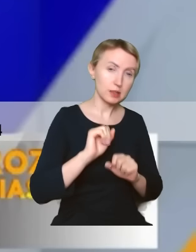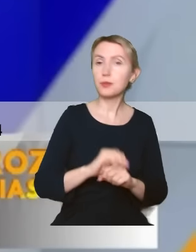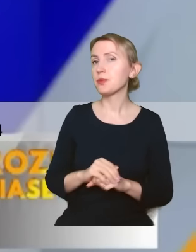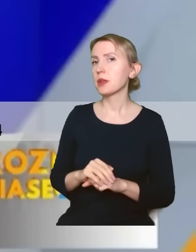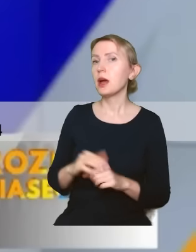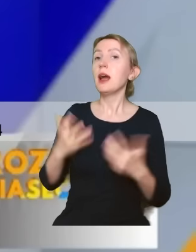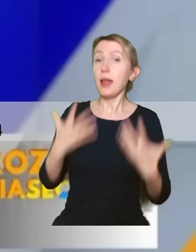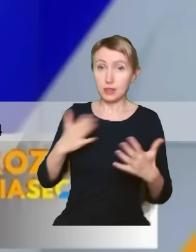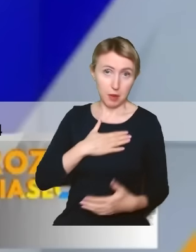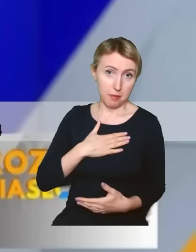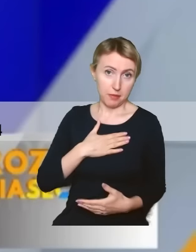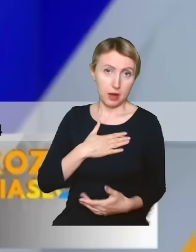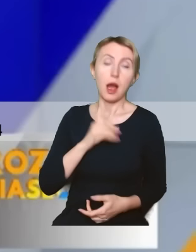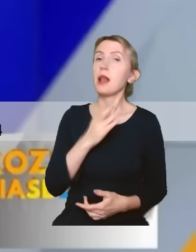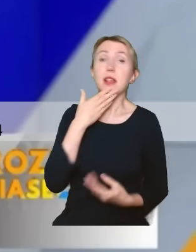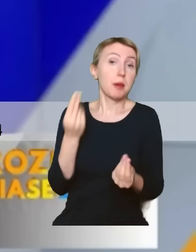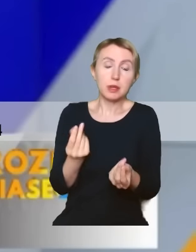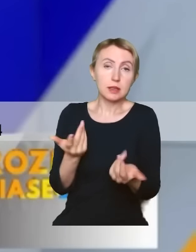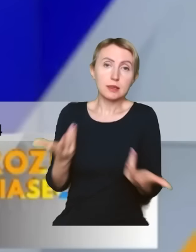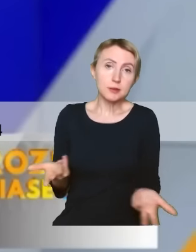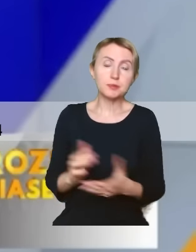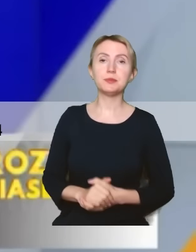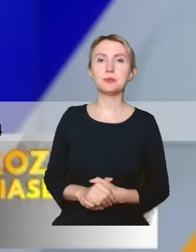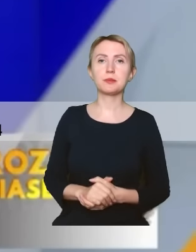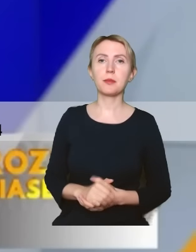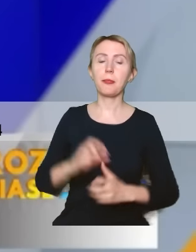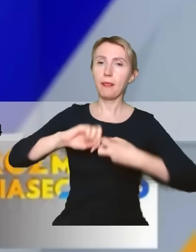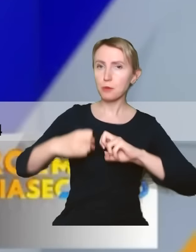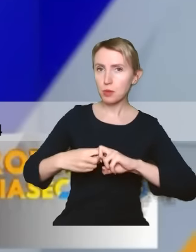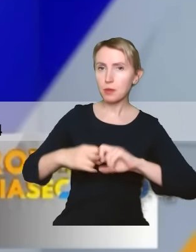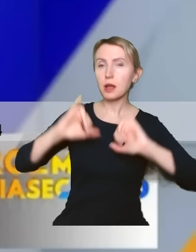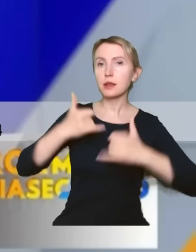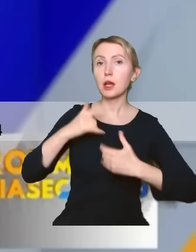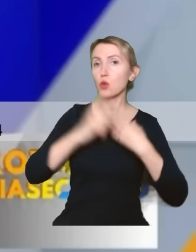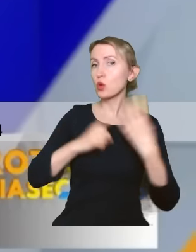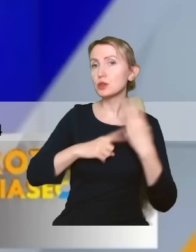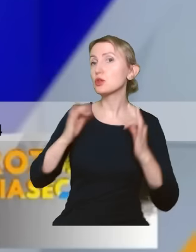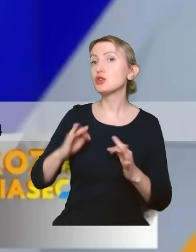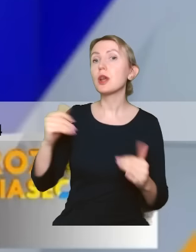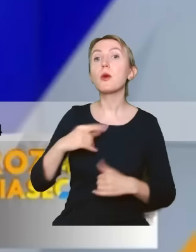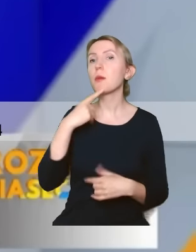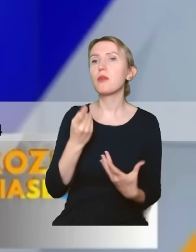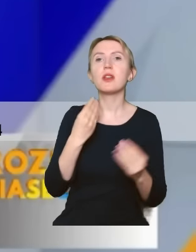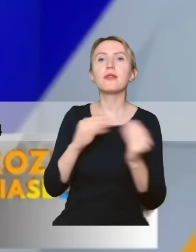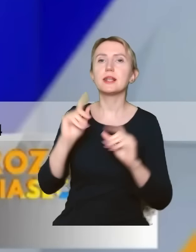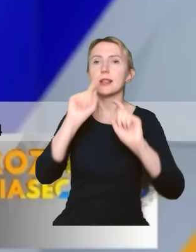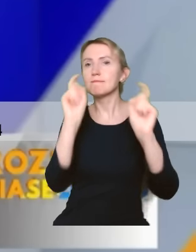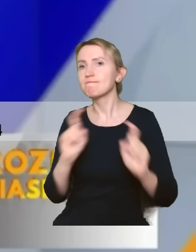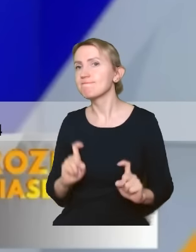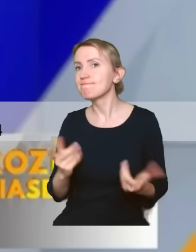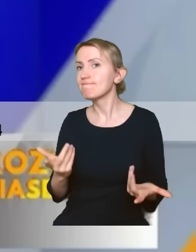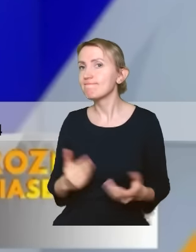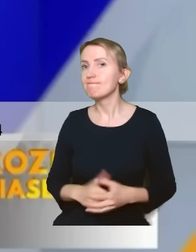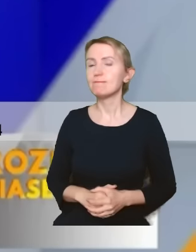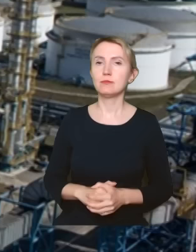są. Ale jak nie ma pieniędzy i są problemy z tym, jak to rozliczyć, to dzisiaj mogę powiedzieć więcej znaków zapytania niż przestrzeni na to, żeby to